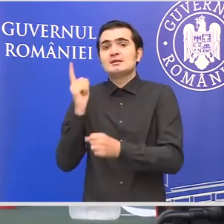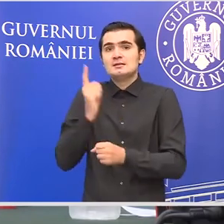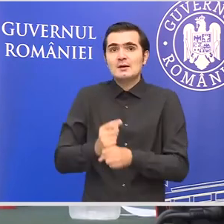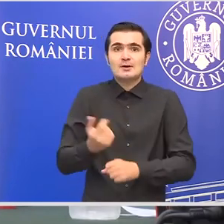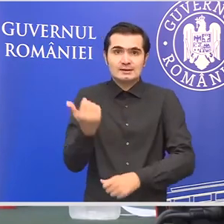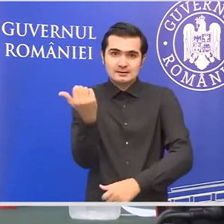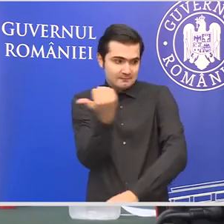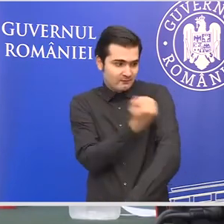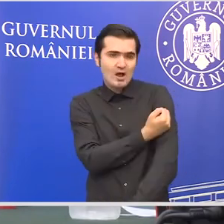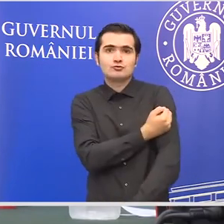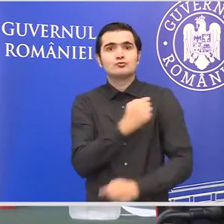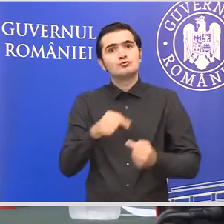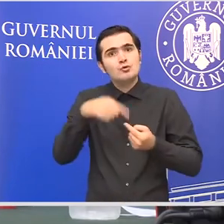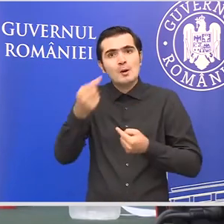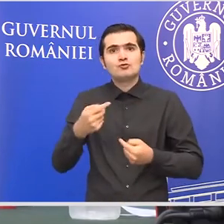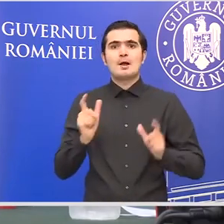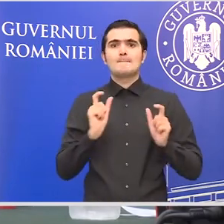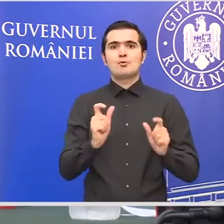vaccina.